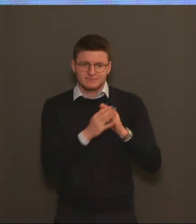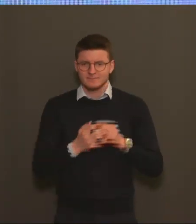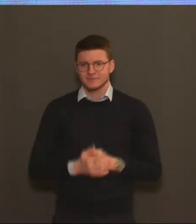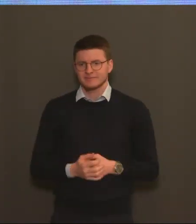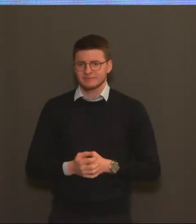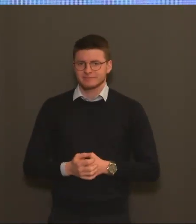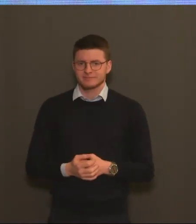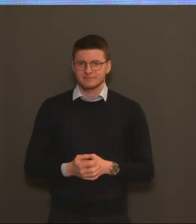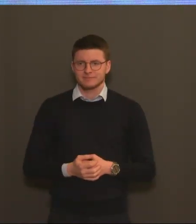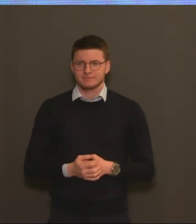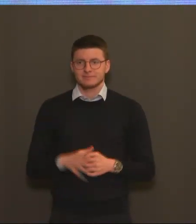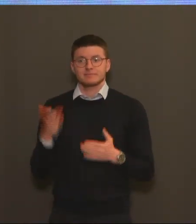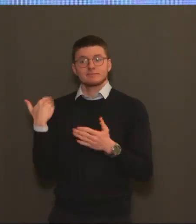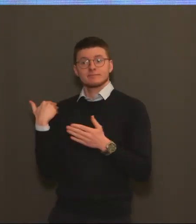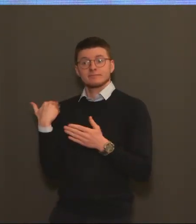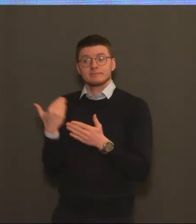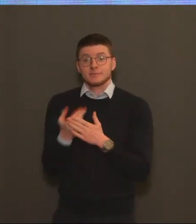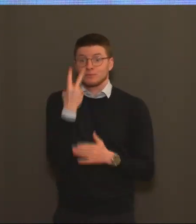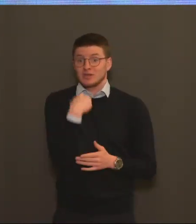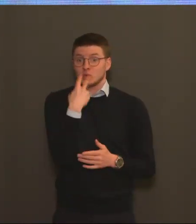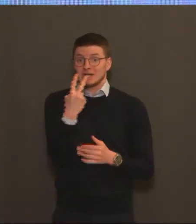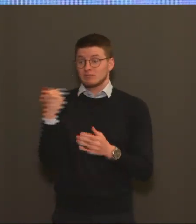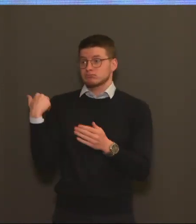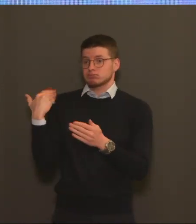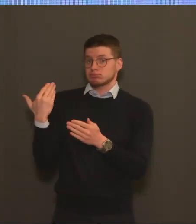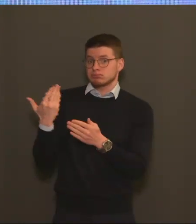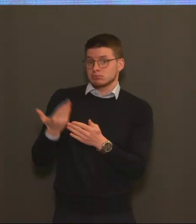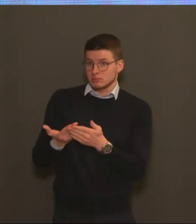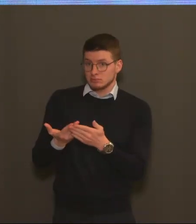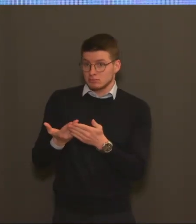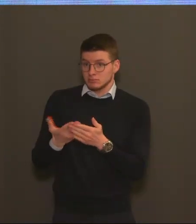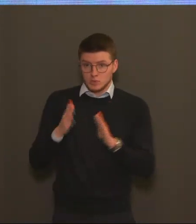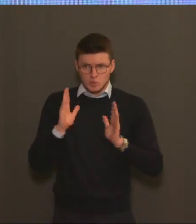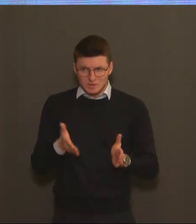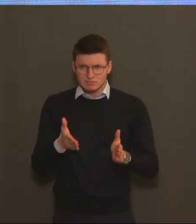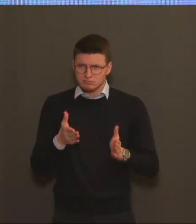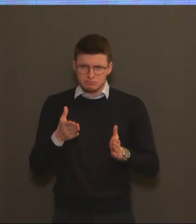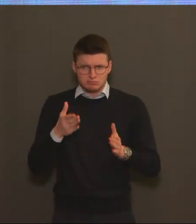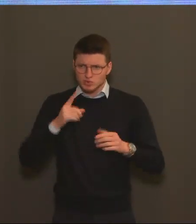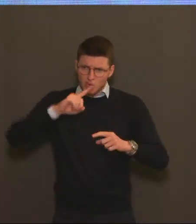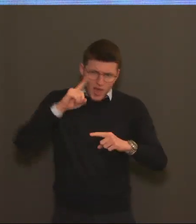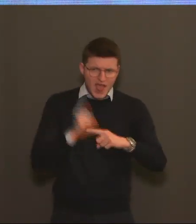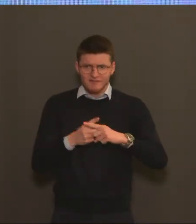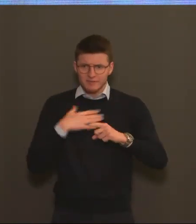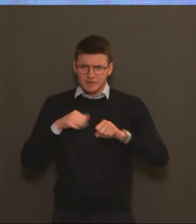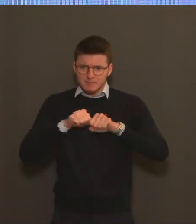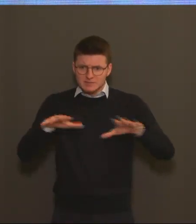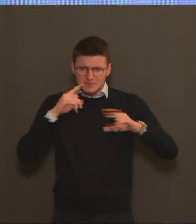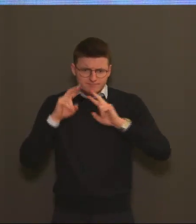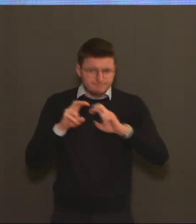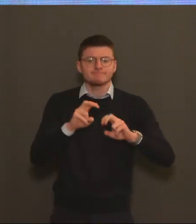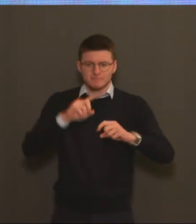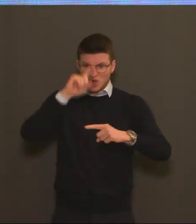De voorbije 2 weken werd iets meer dan de helft, of 51%, van de besmettingen veroorzaakt door de